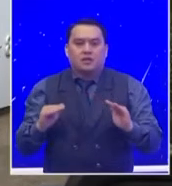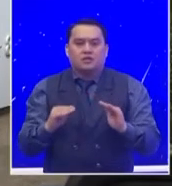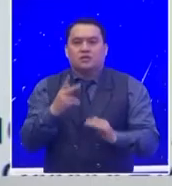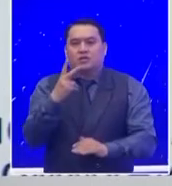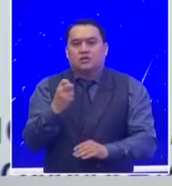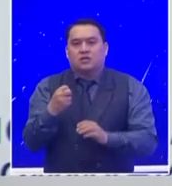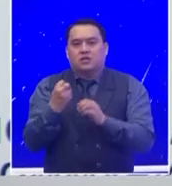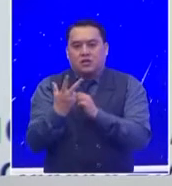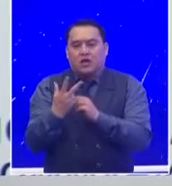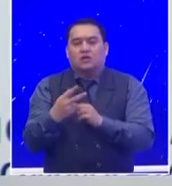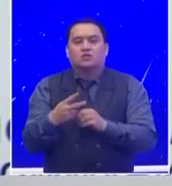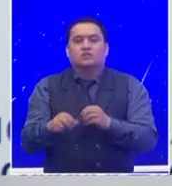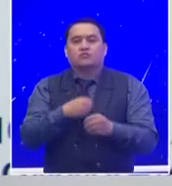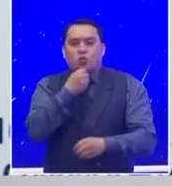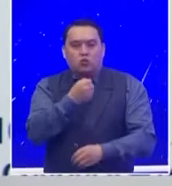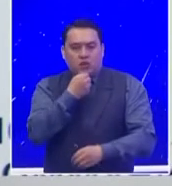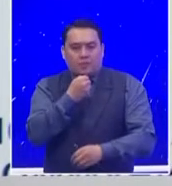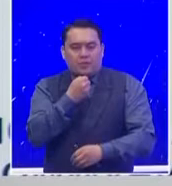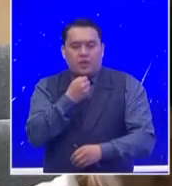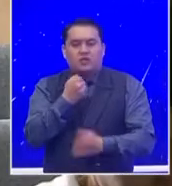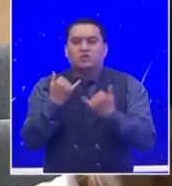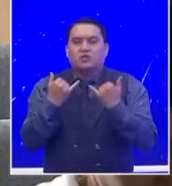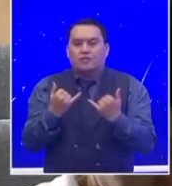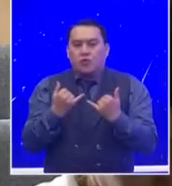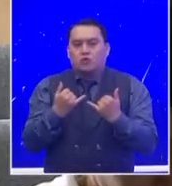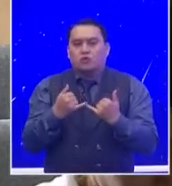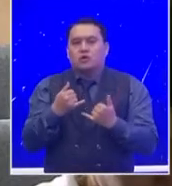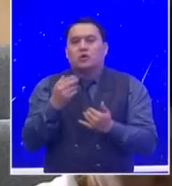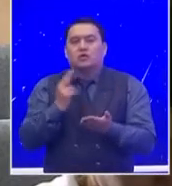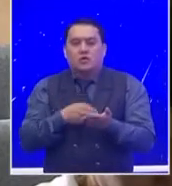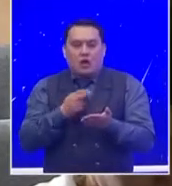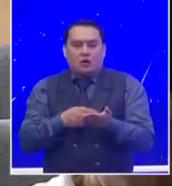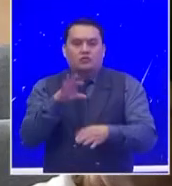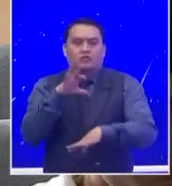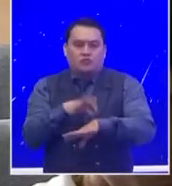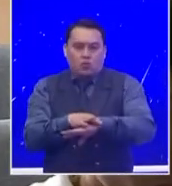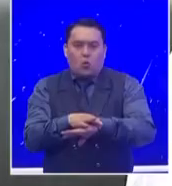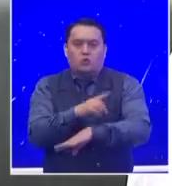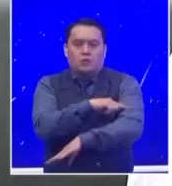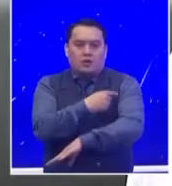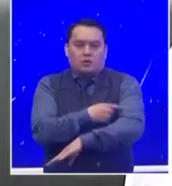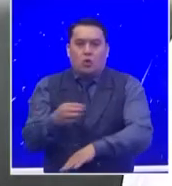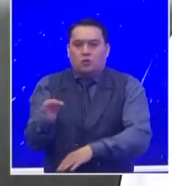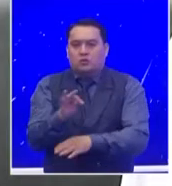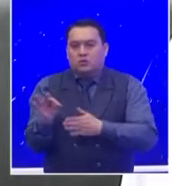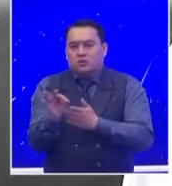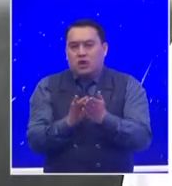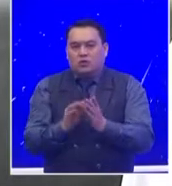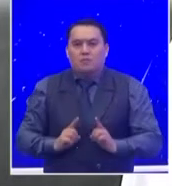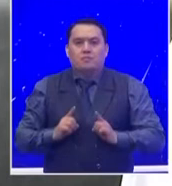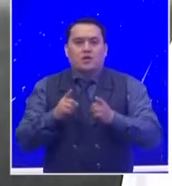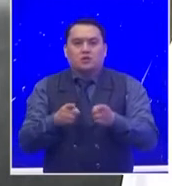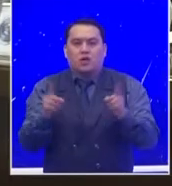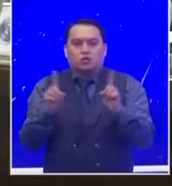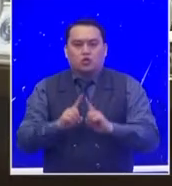взрослых, отметил главный врач Алматинской области. И вот, когда в стране подтвердились первые случаи, медики области сразу же перешли на особый